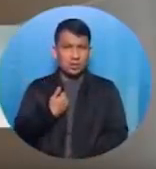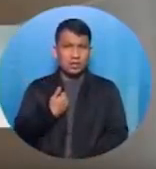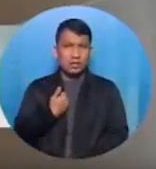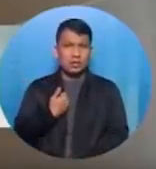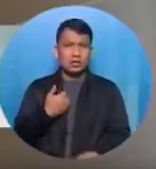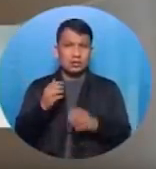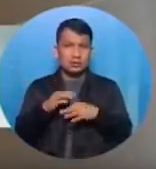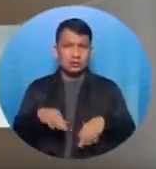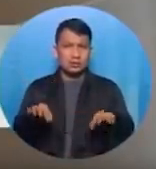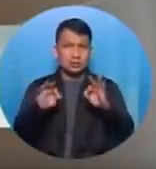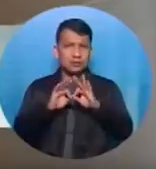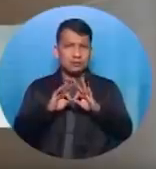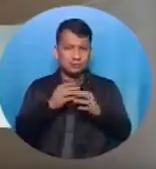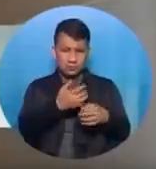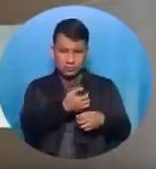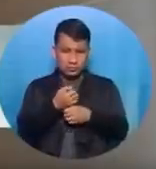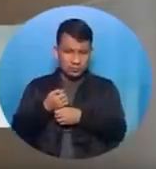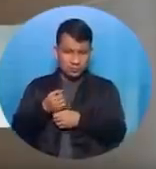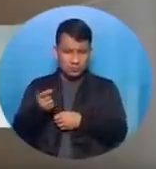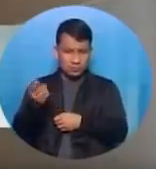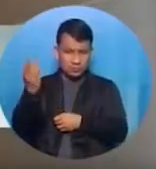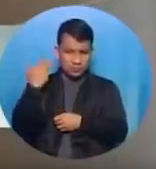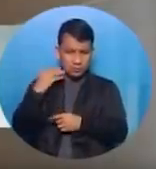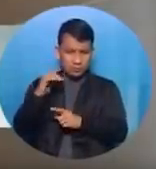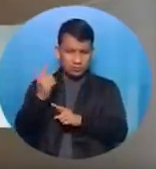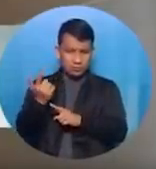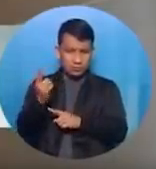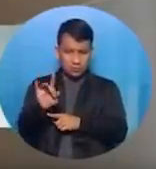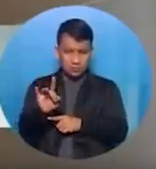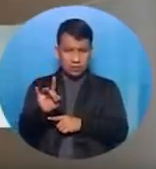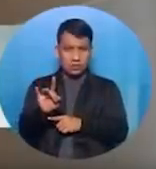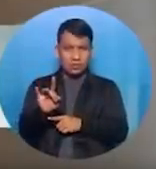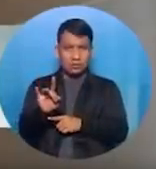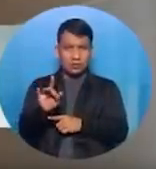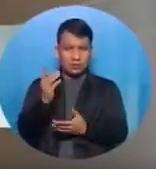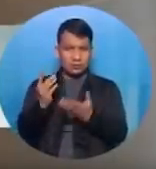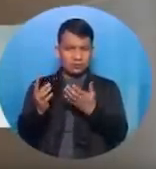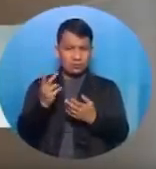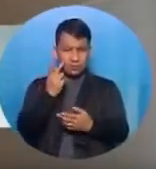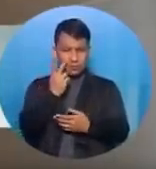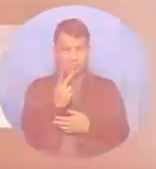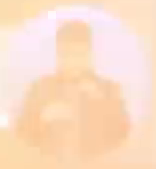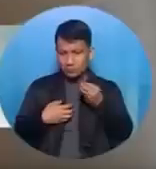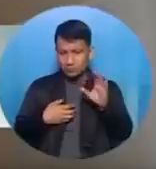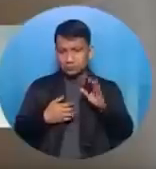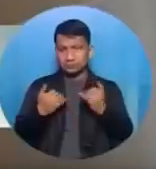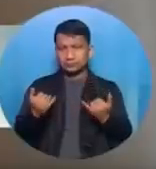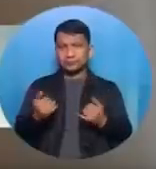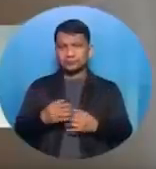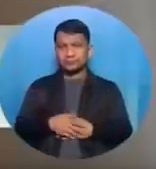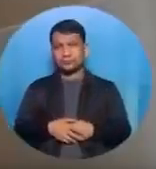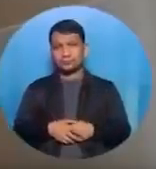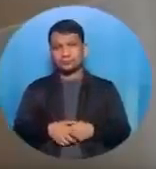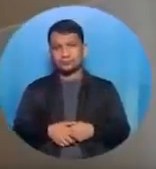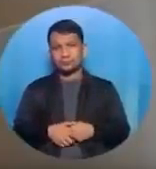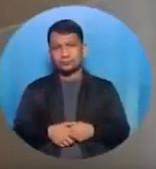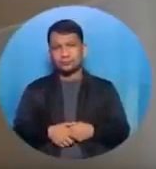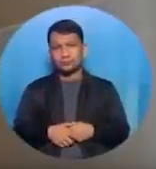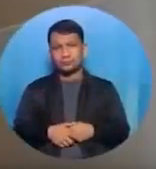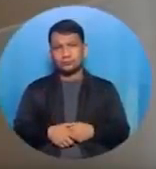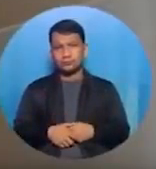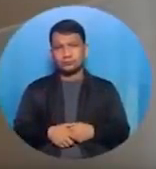nga ginano namin, sir, na i-pull out sana sila nung pizza 8. Pero ayaw nila umuwi. Sir Roger. Yes,